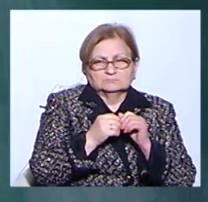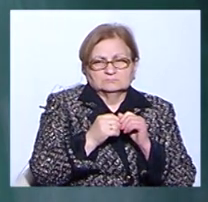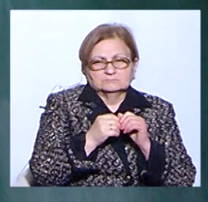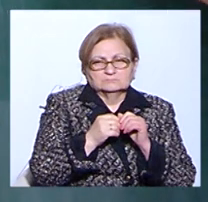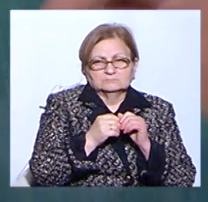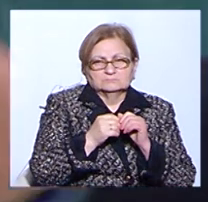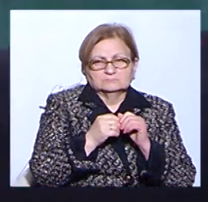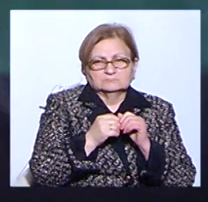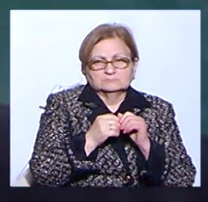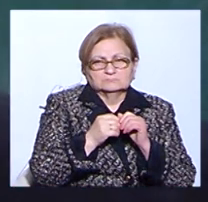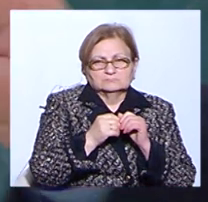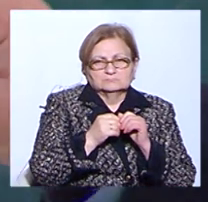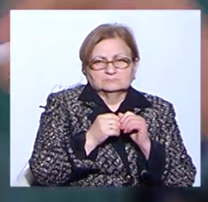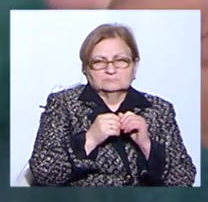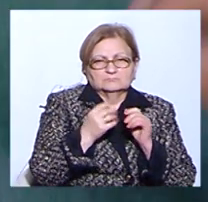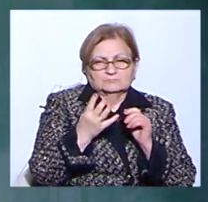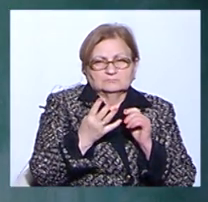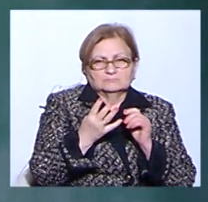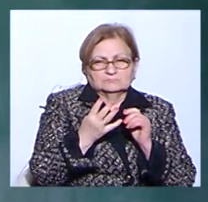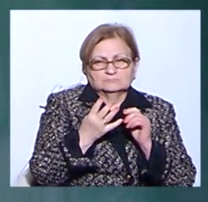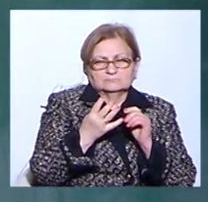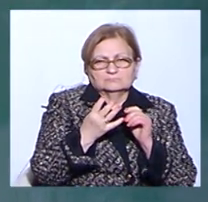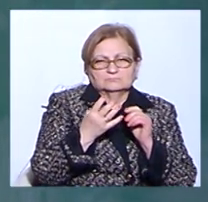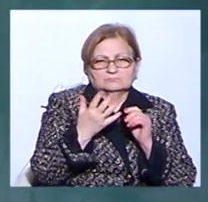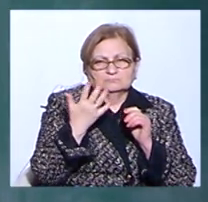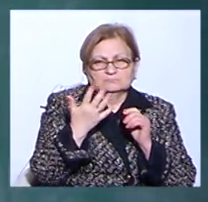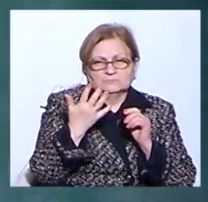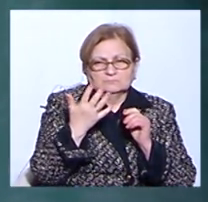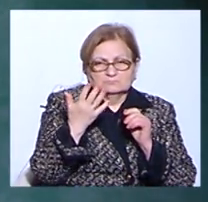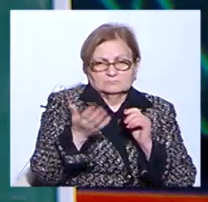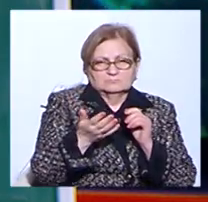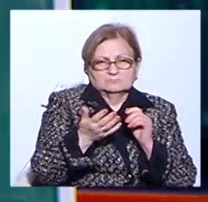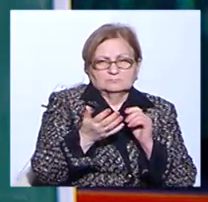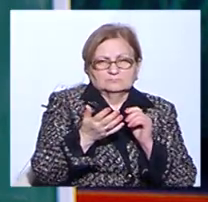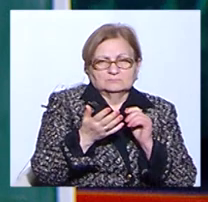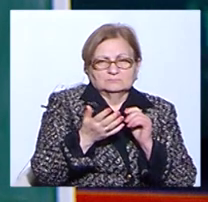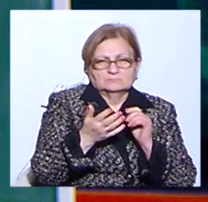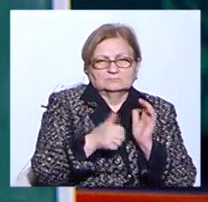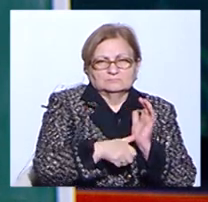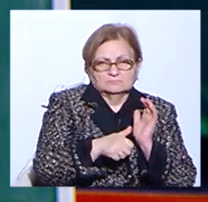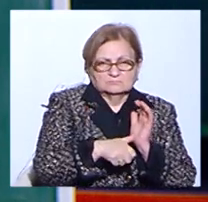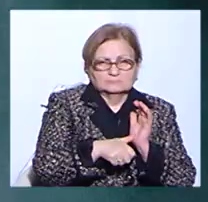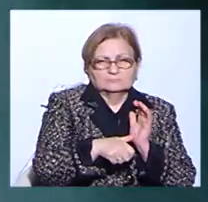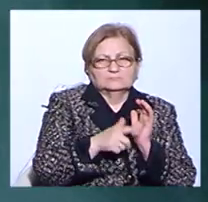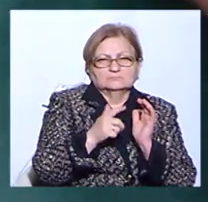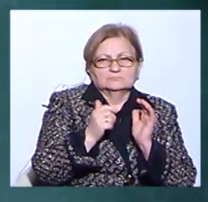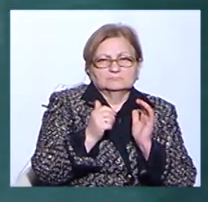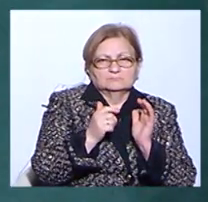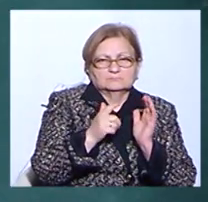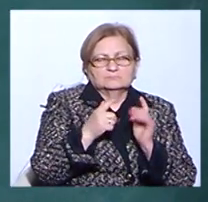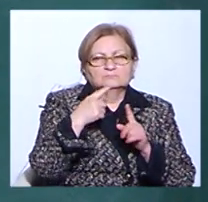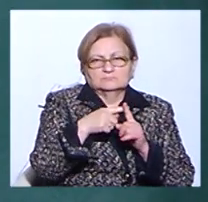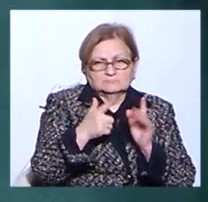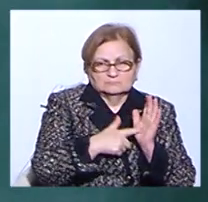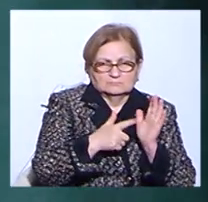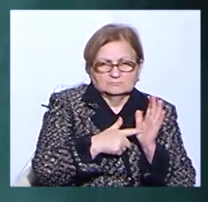1 მესამედი, 1 2 3 4 5 6 და